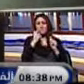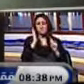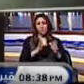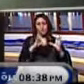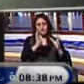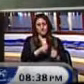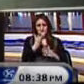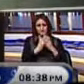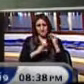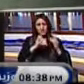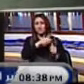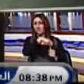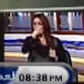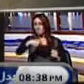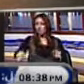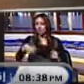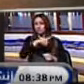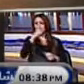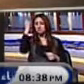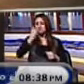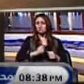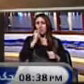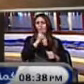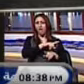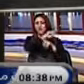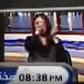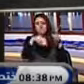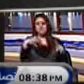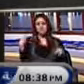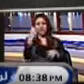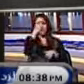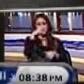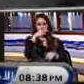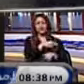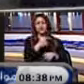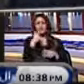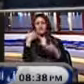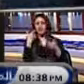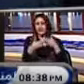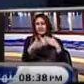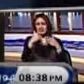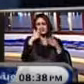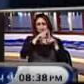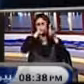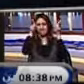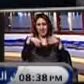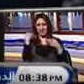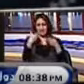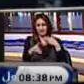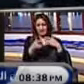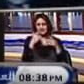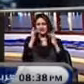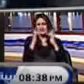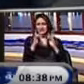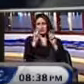هيدي لك. يبقى هم كانوا مبلغين على حاجه زي كده. بعد كده حضرتك العصابه دي اخدتها لها جزء تاني في